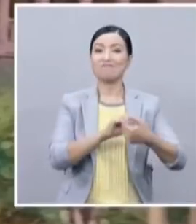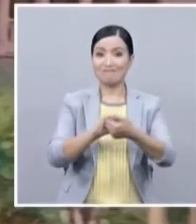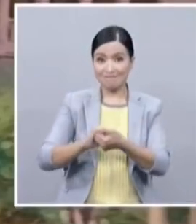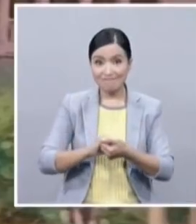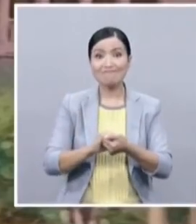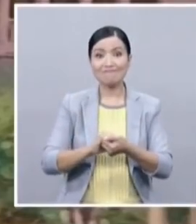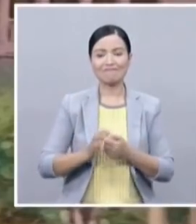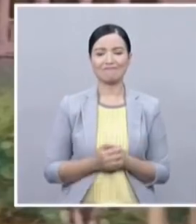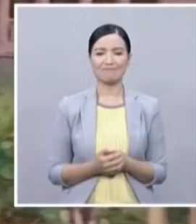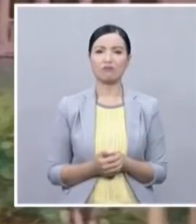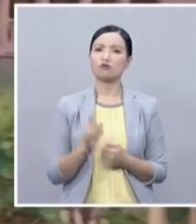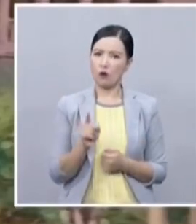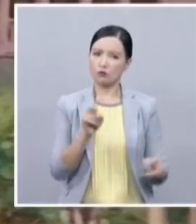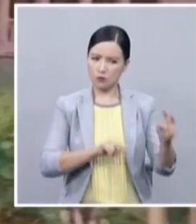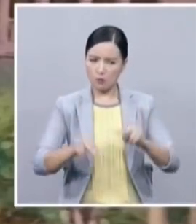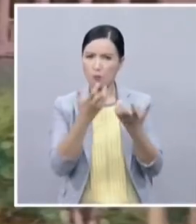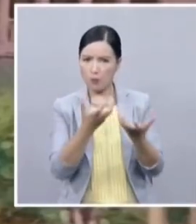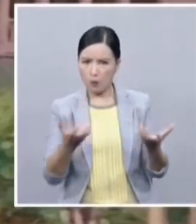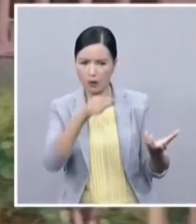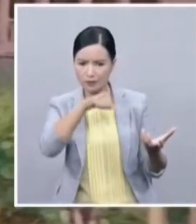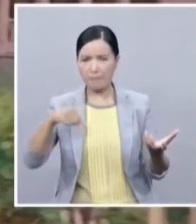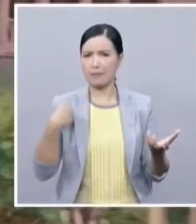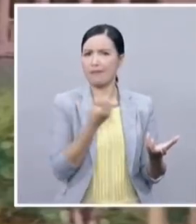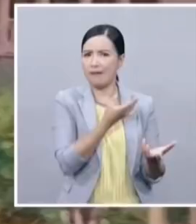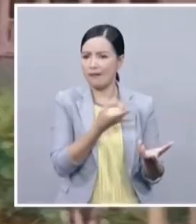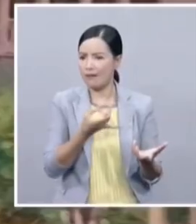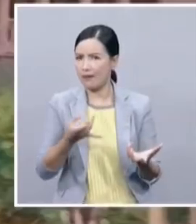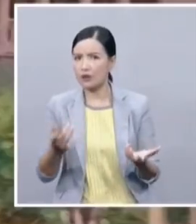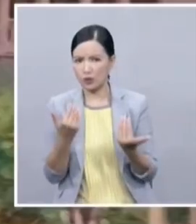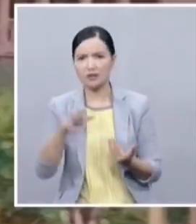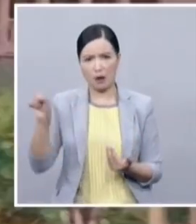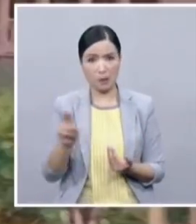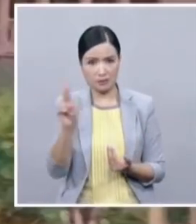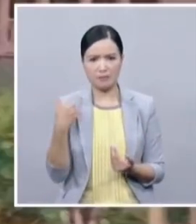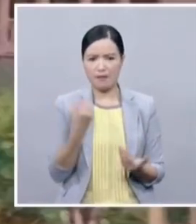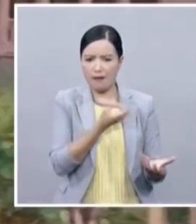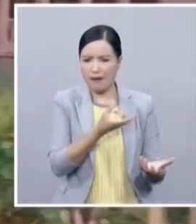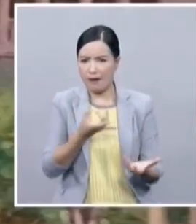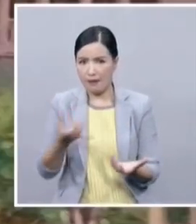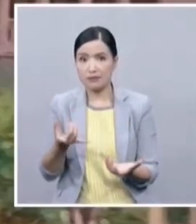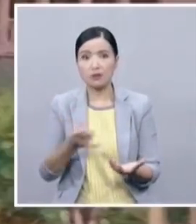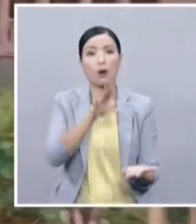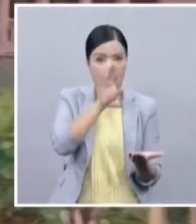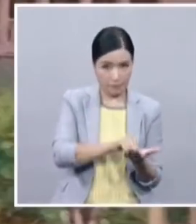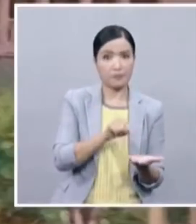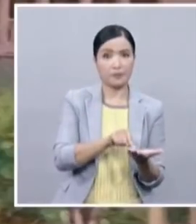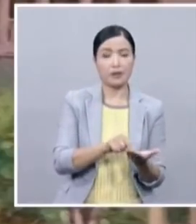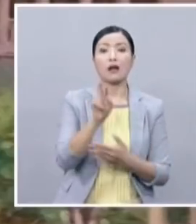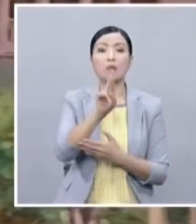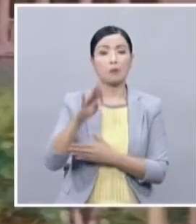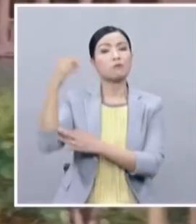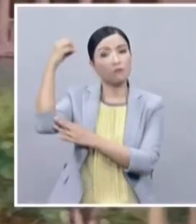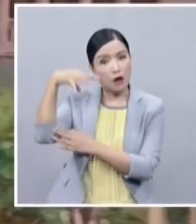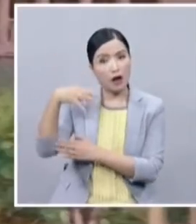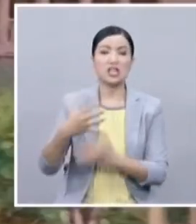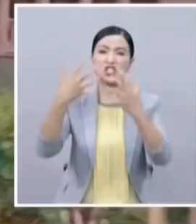เรามีการสำรวจเครื่องไม้เครื่องมือที่เราไปทำงานในขณะนี้มันมีหลายอย่างนะไม่ว่าจะระบบไฟฟ้